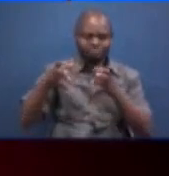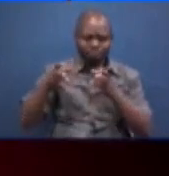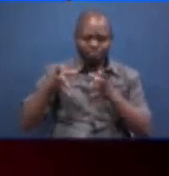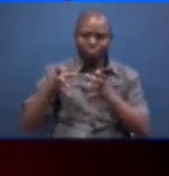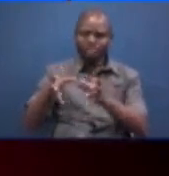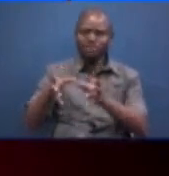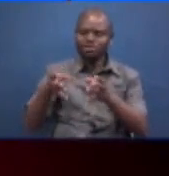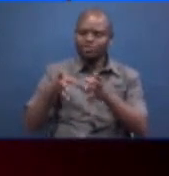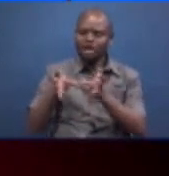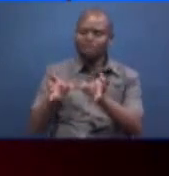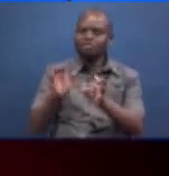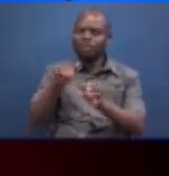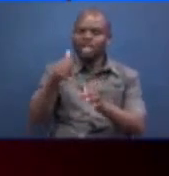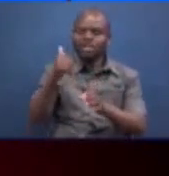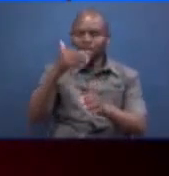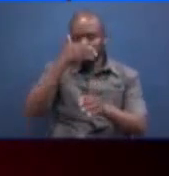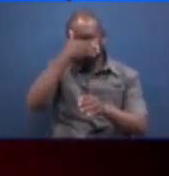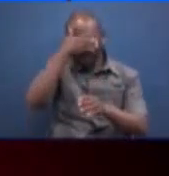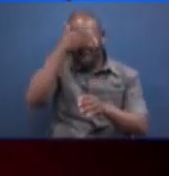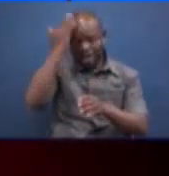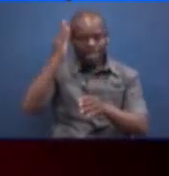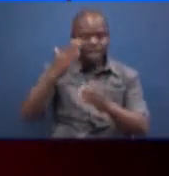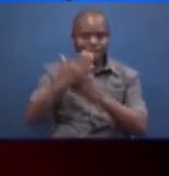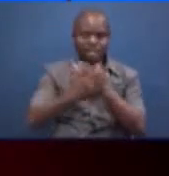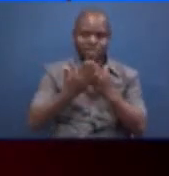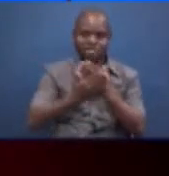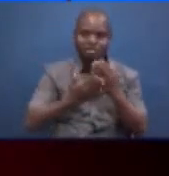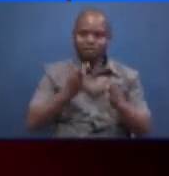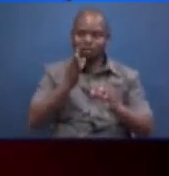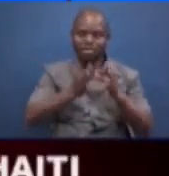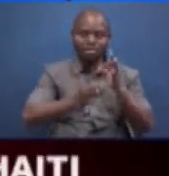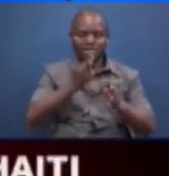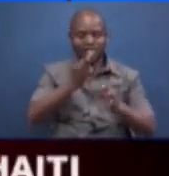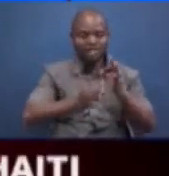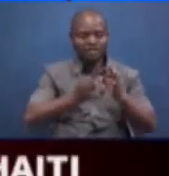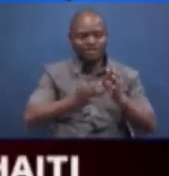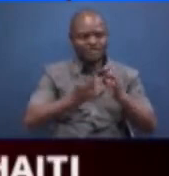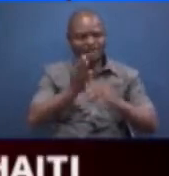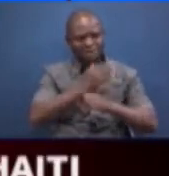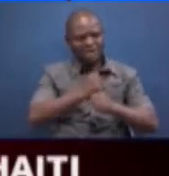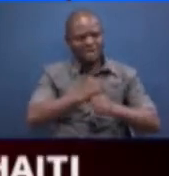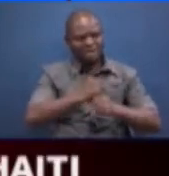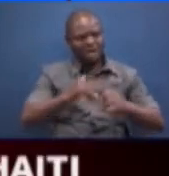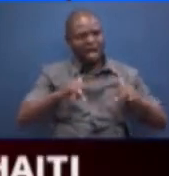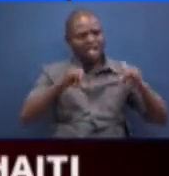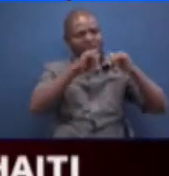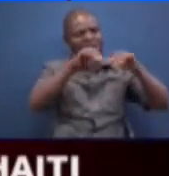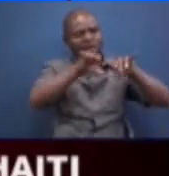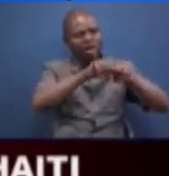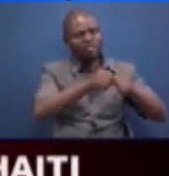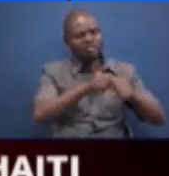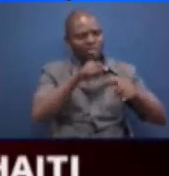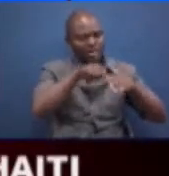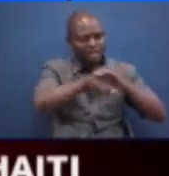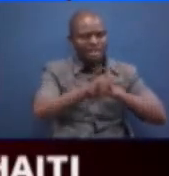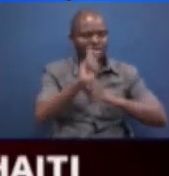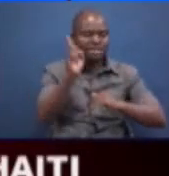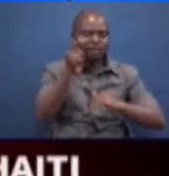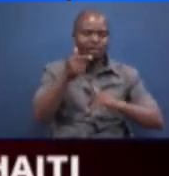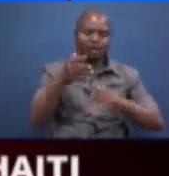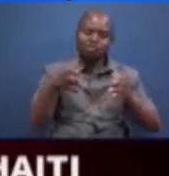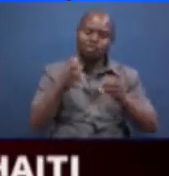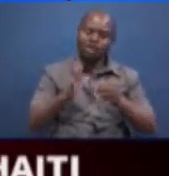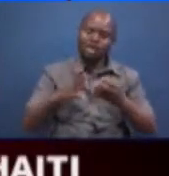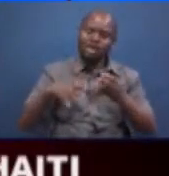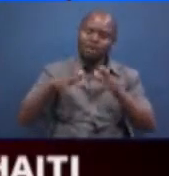maalumu ambacho kiliomba mwaka jana na serikali ya nchi hiyo ili kukabiliana na magenge ya uhalifu katika taifa hilo. Katika mkutano wake,